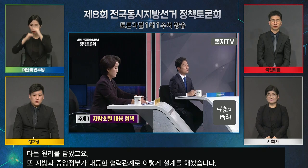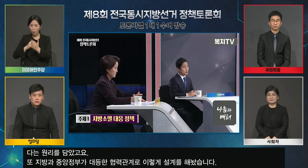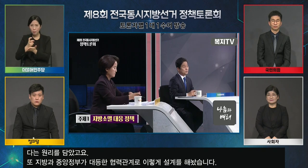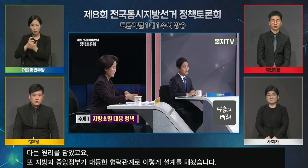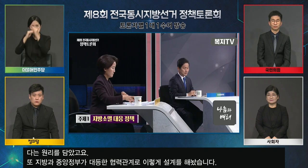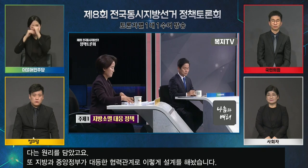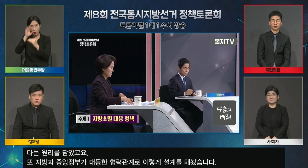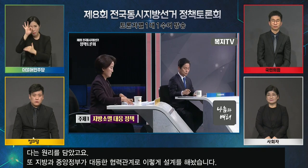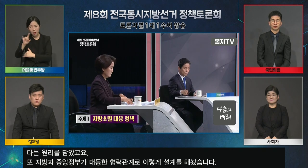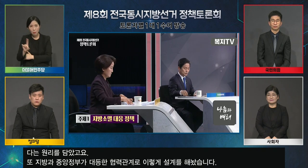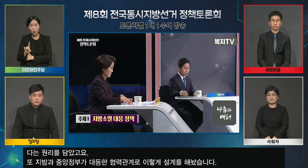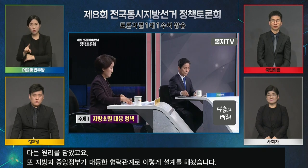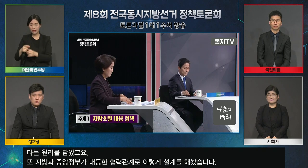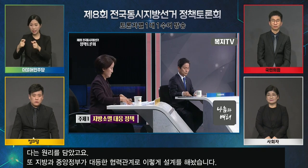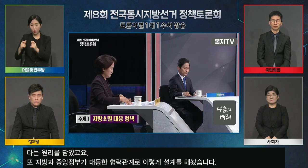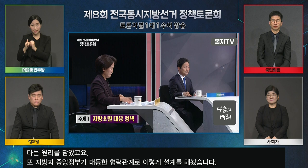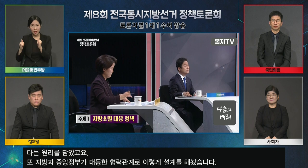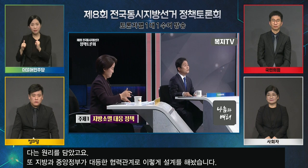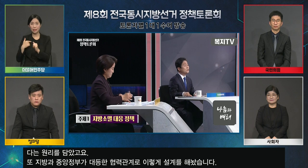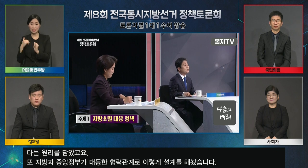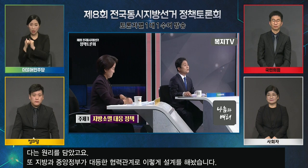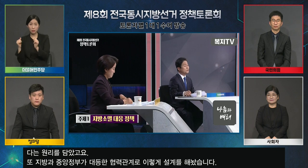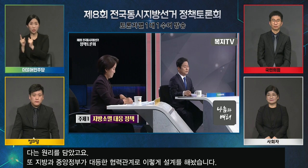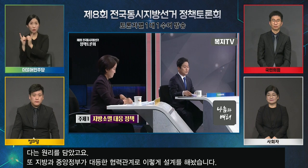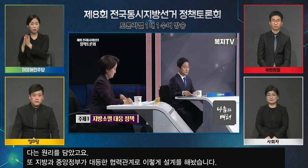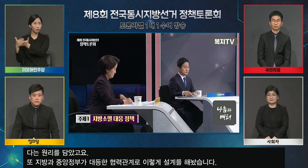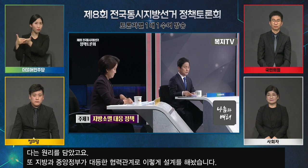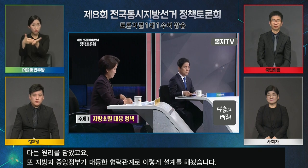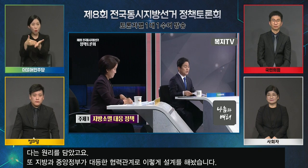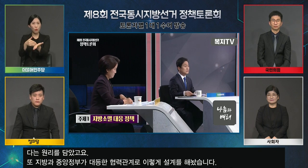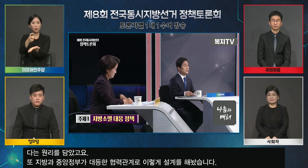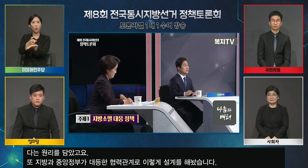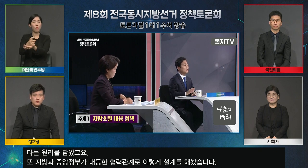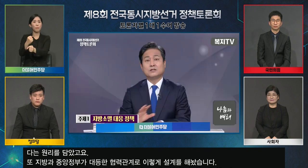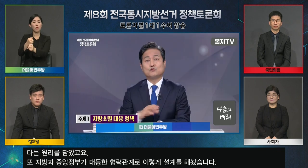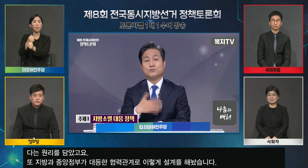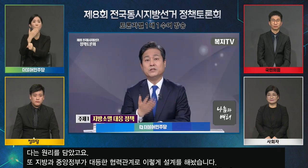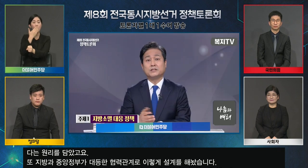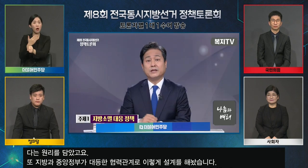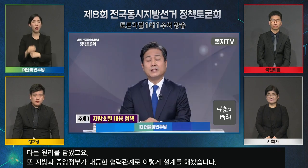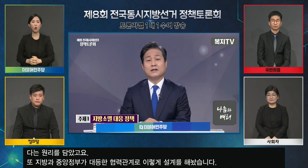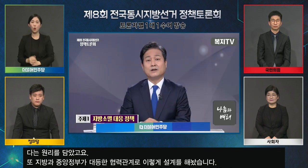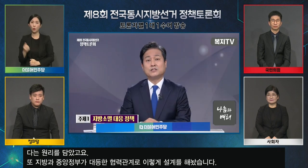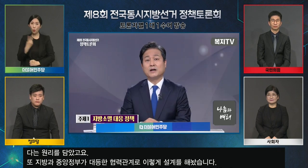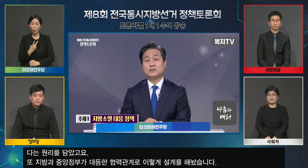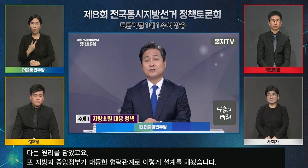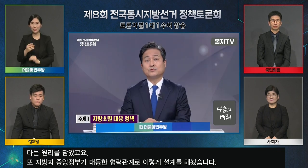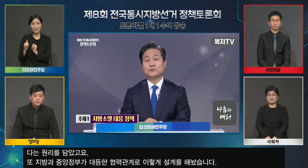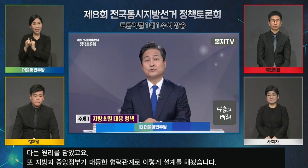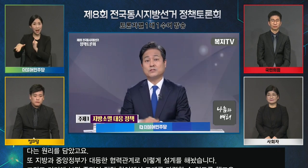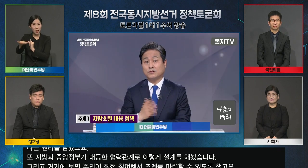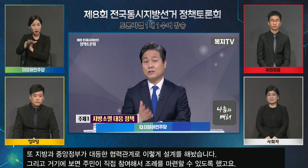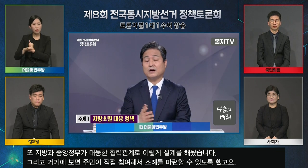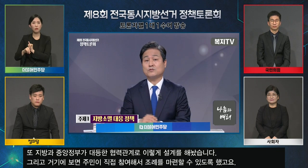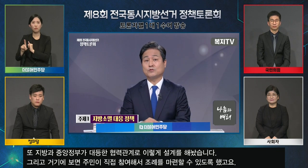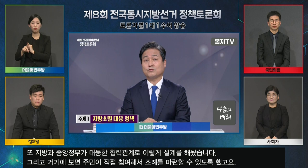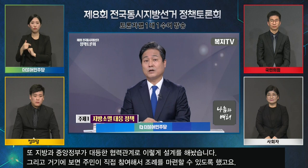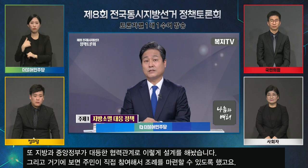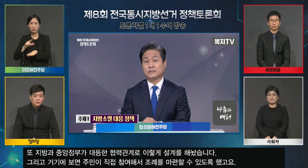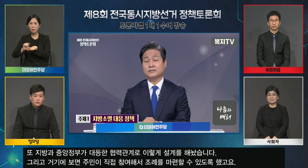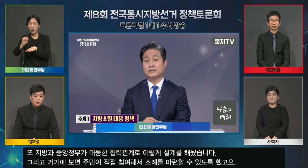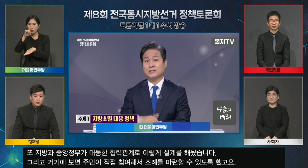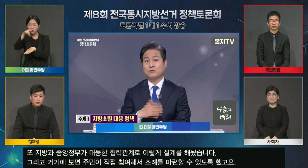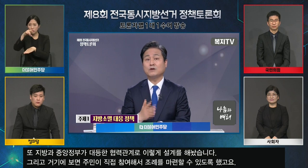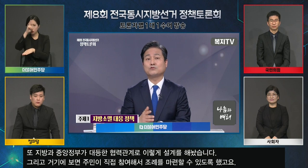참여해서 조례를 발언할 수도 있도록 했고요. 그 이외에 주민들이 지방정부를 선택할 수